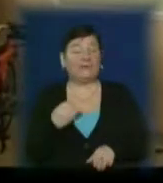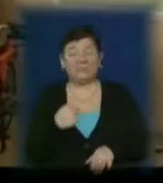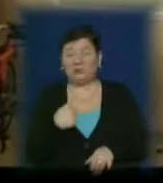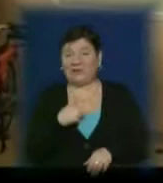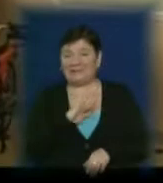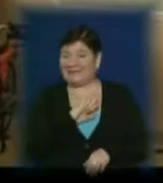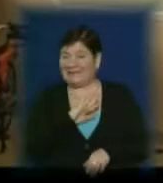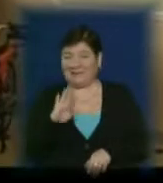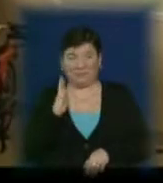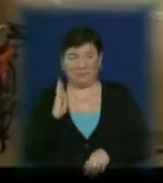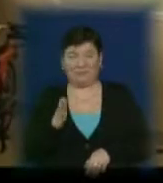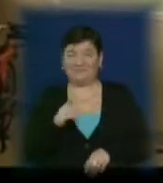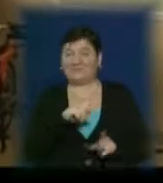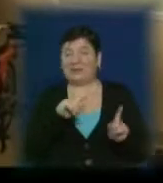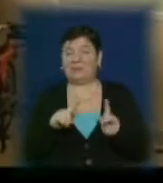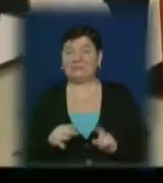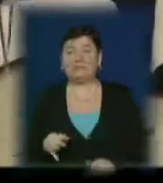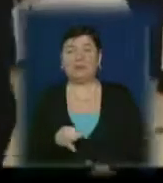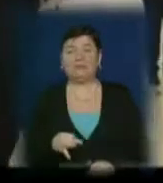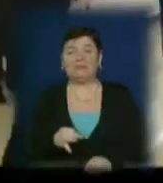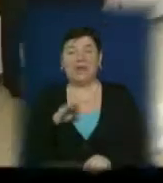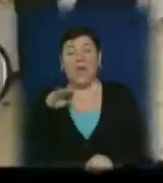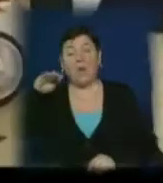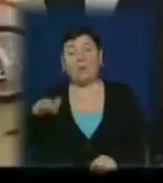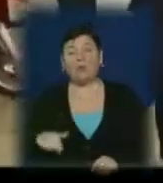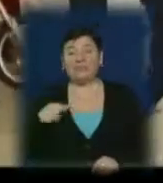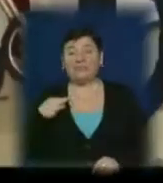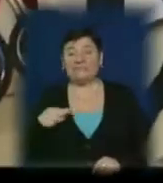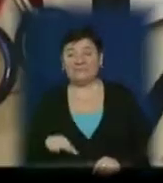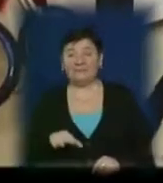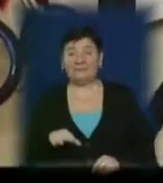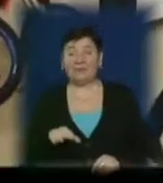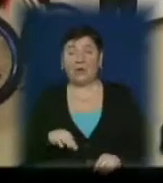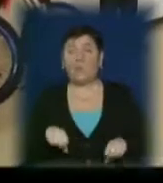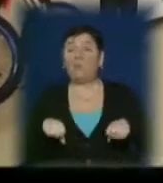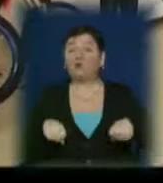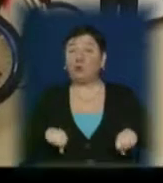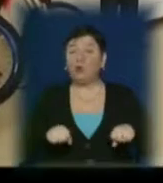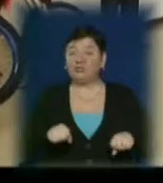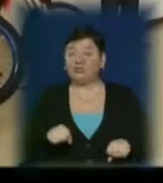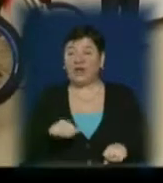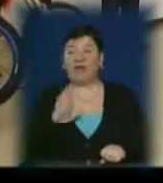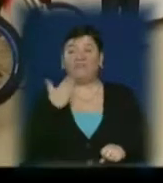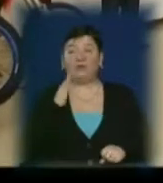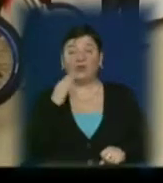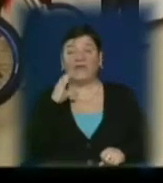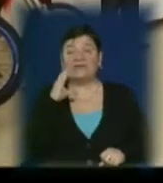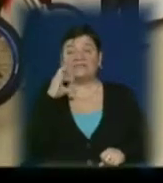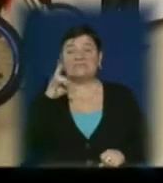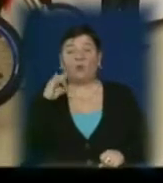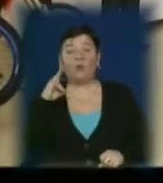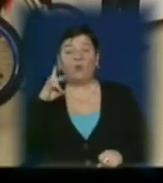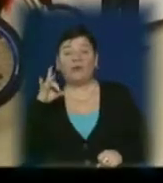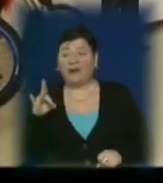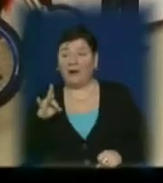не було у Закарпатській області. Молодший син іменитого мотогонщика Віктора Стегури Олександр